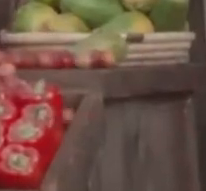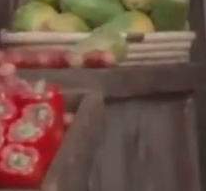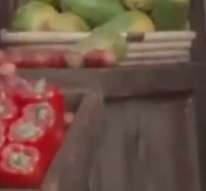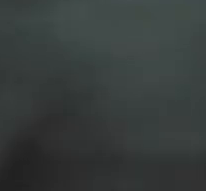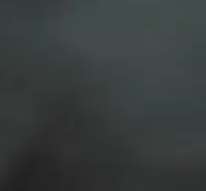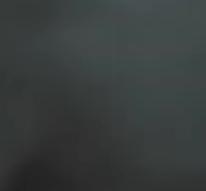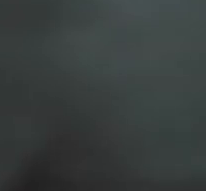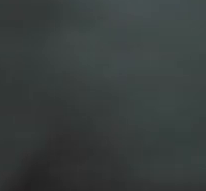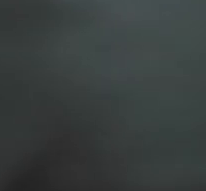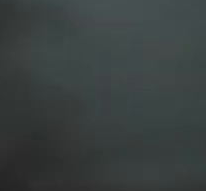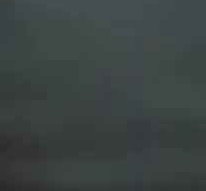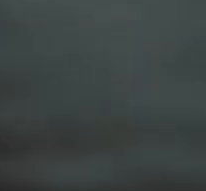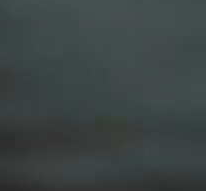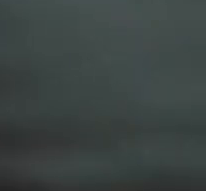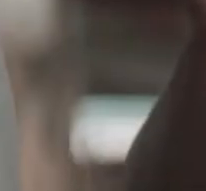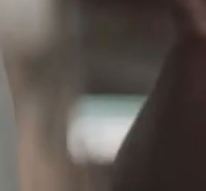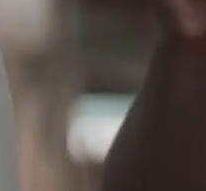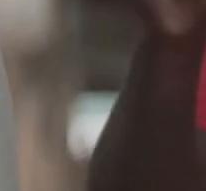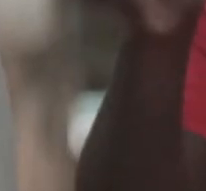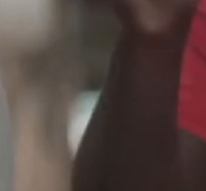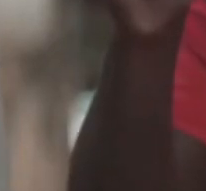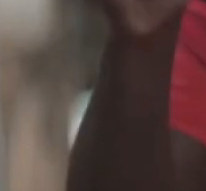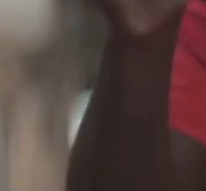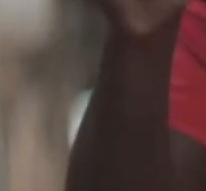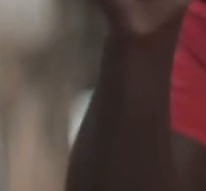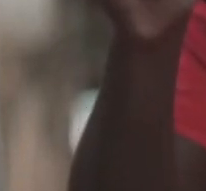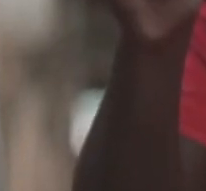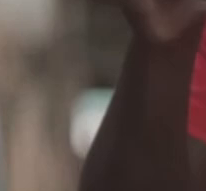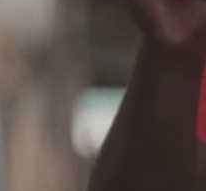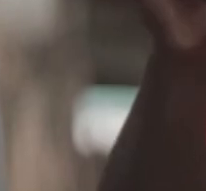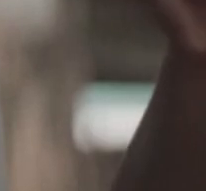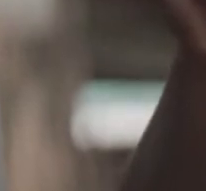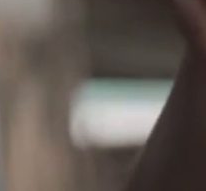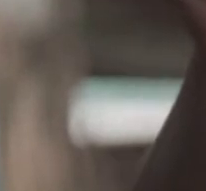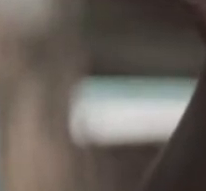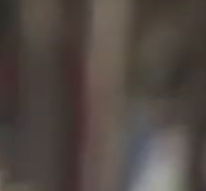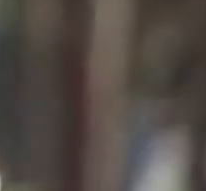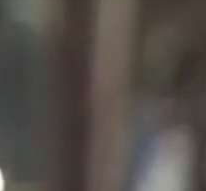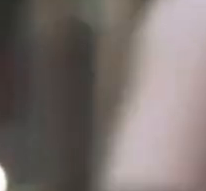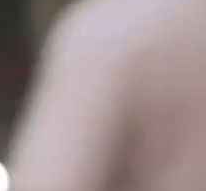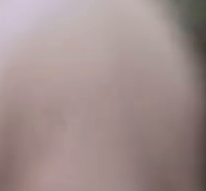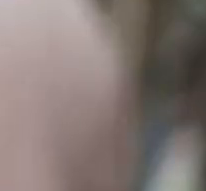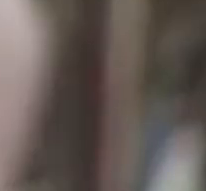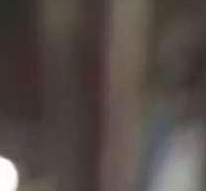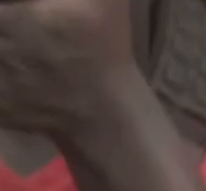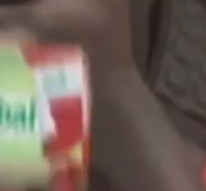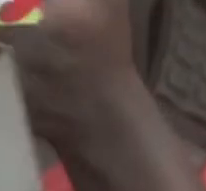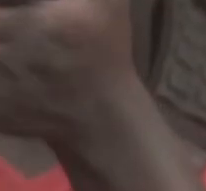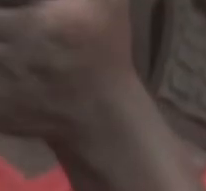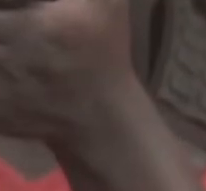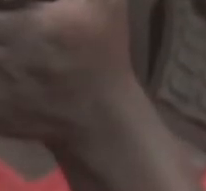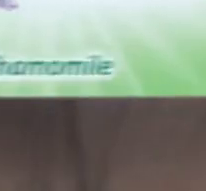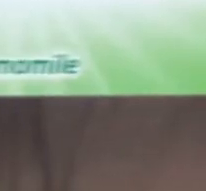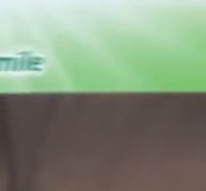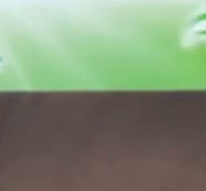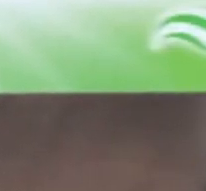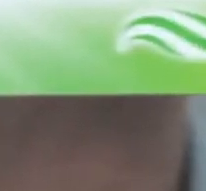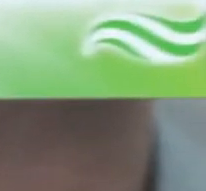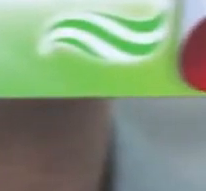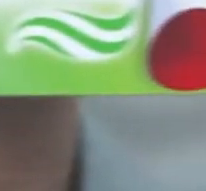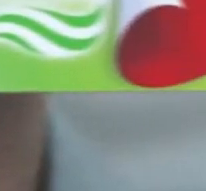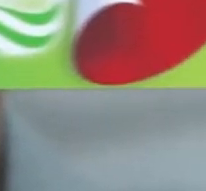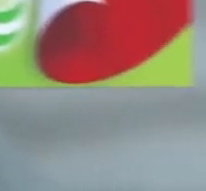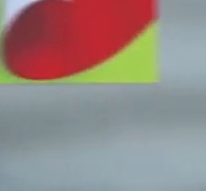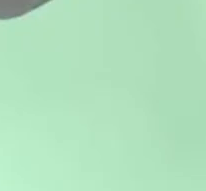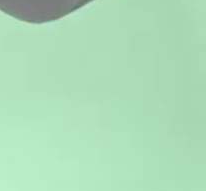Fizi zako zinauma? Je, dawa yako ya meno ina sage, eucalyptus, mint, chamomile? Yote kwa dawa moja ya meno? Ndio, jaribu Colgate Herbal.